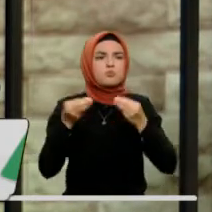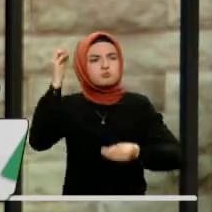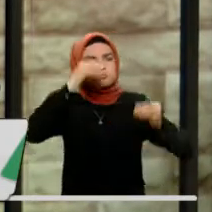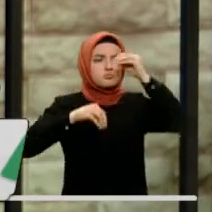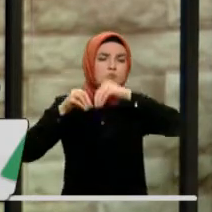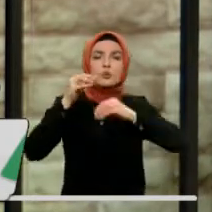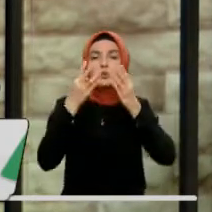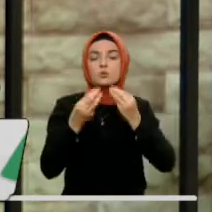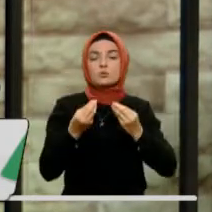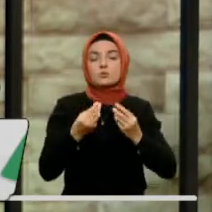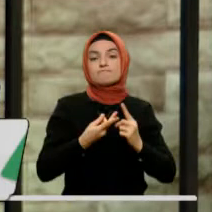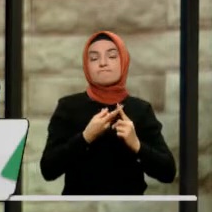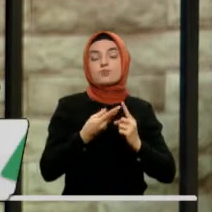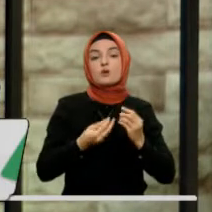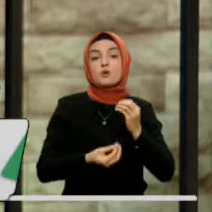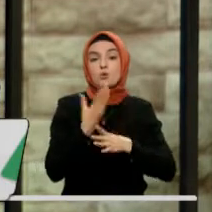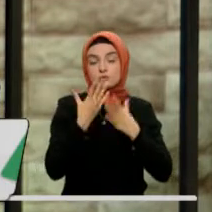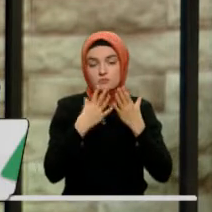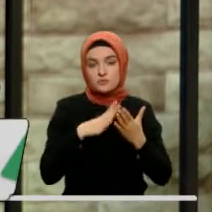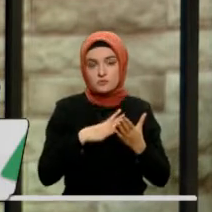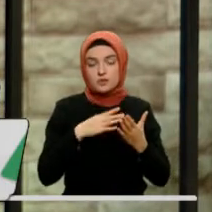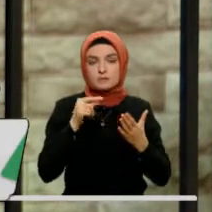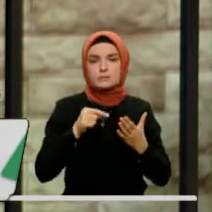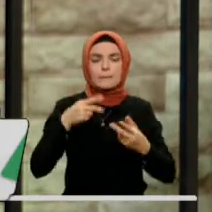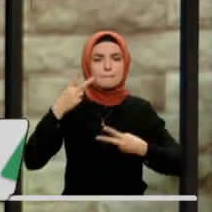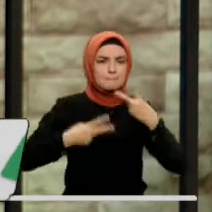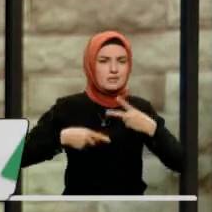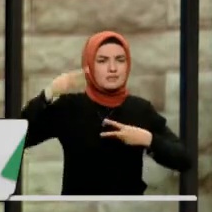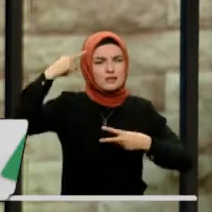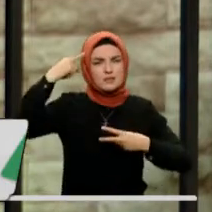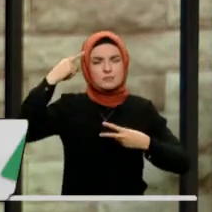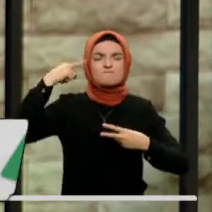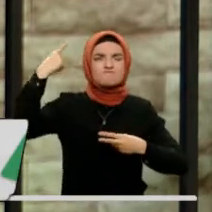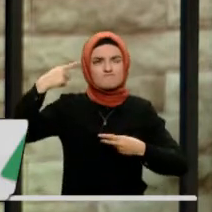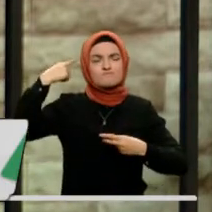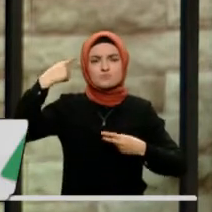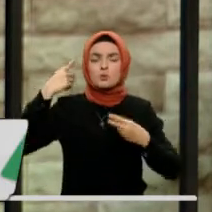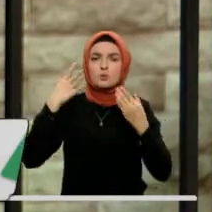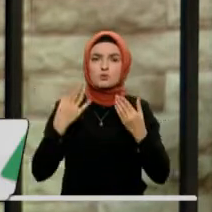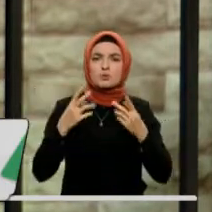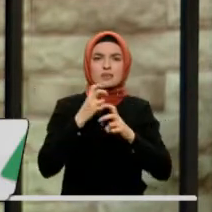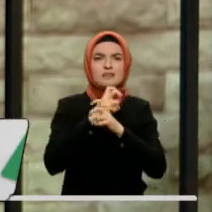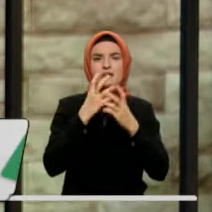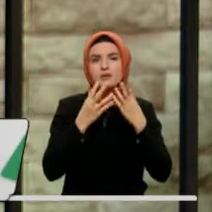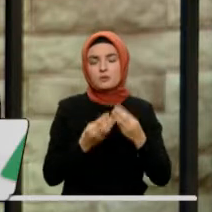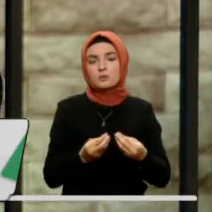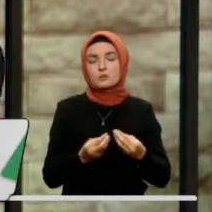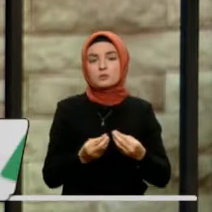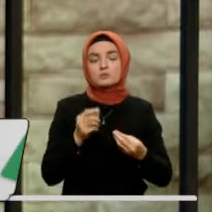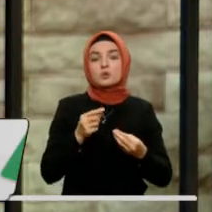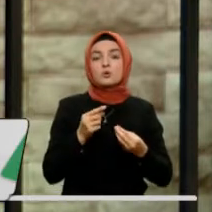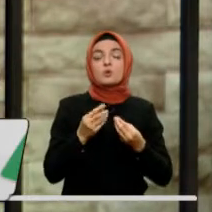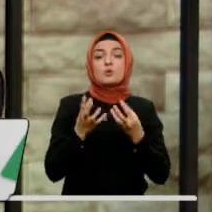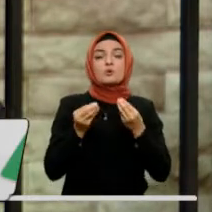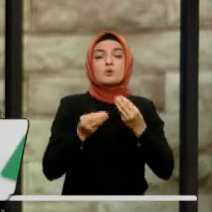ortaya çıkıyor. Evet. Hani bazen bunlar kafamızda bizim hani siyasi boyut olarak baktığınız zaman tehlike arz eden konular oluyor. O boyuta